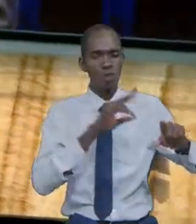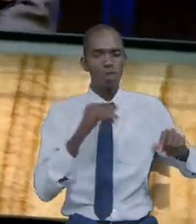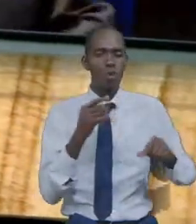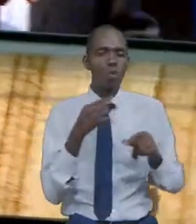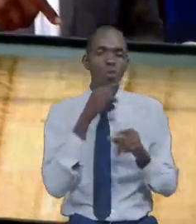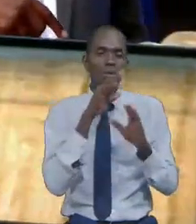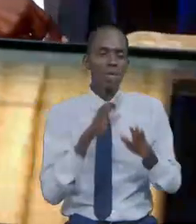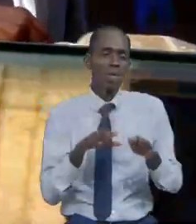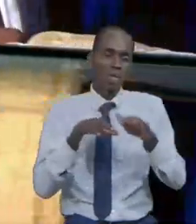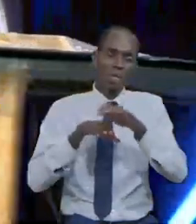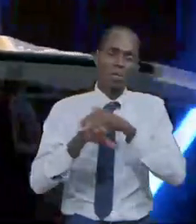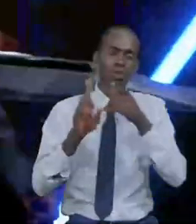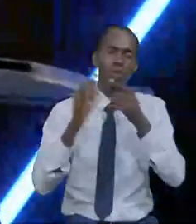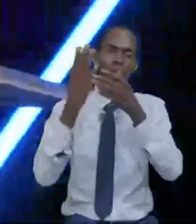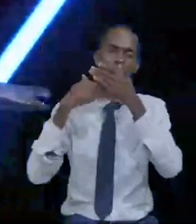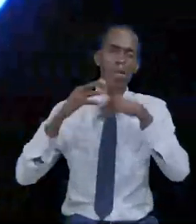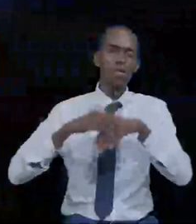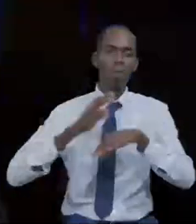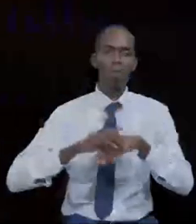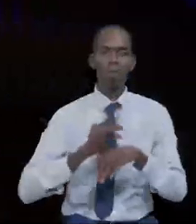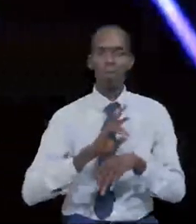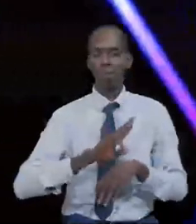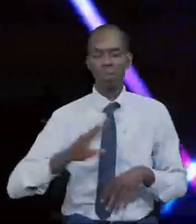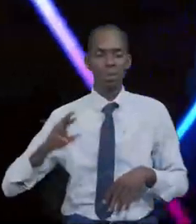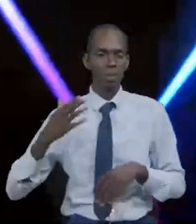ciel. Mais l'apôtre Paul a dit que